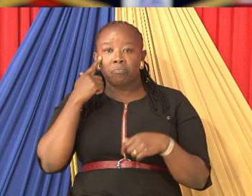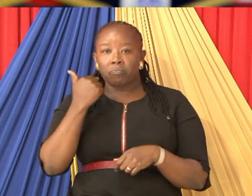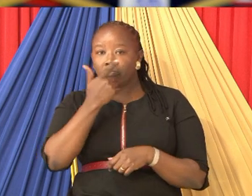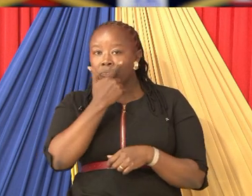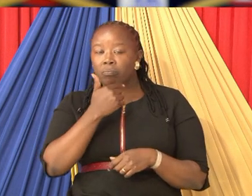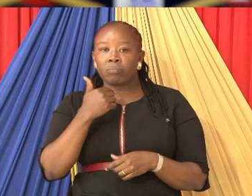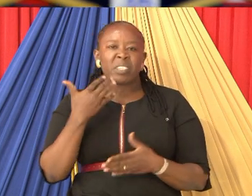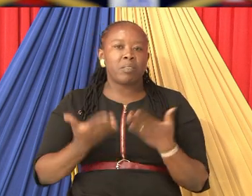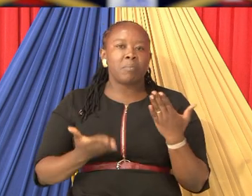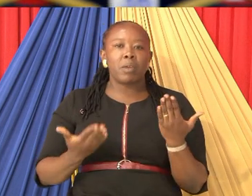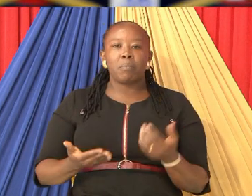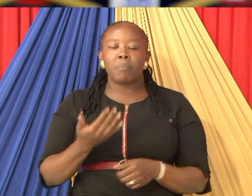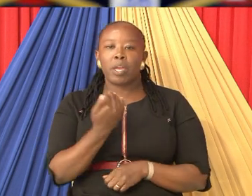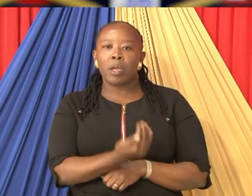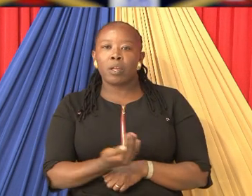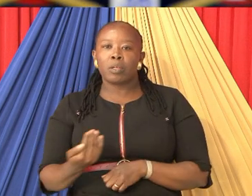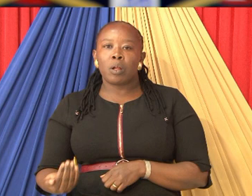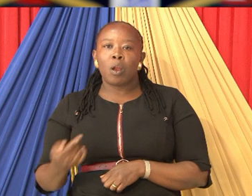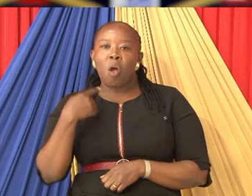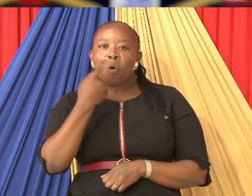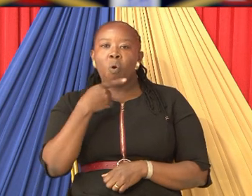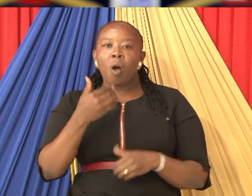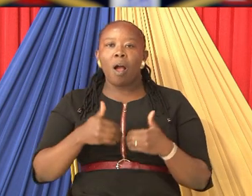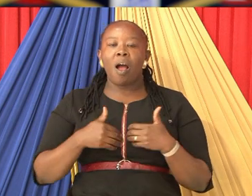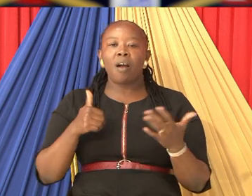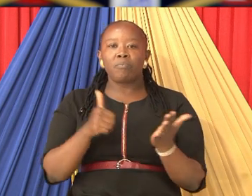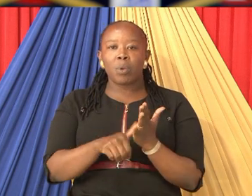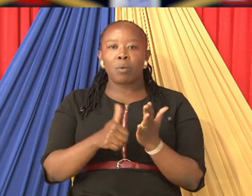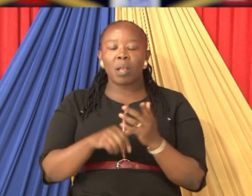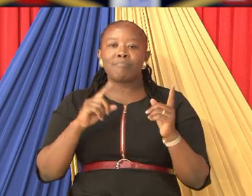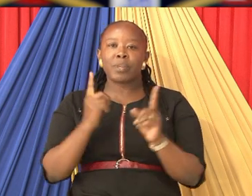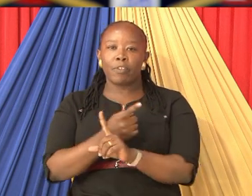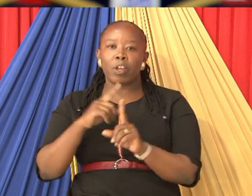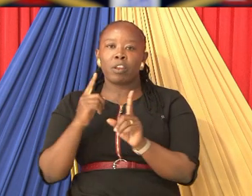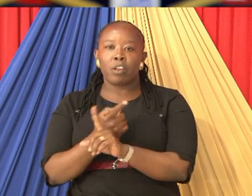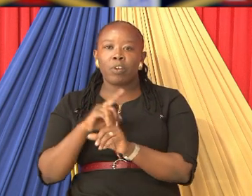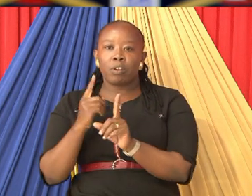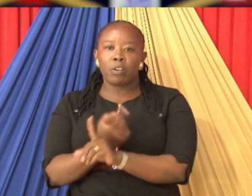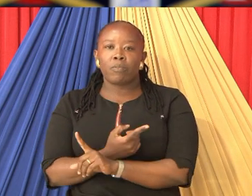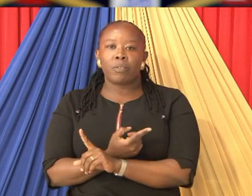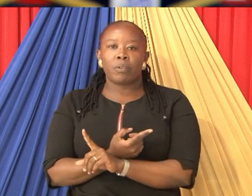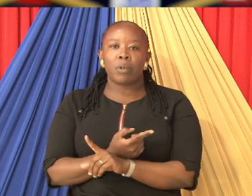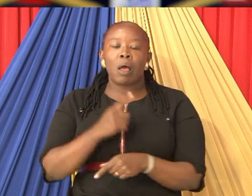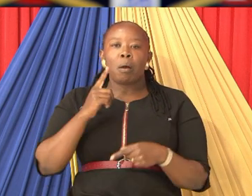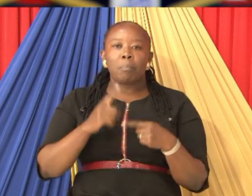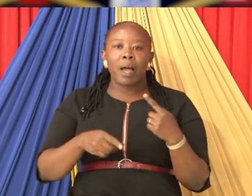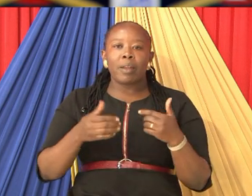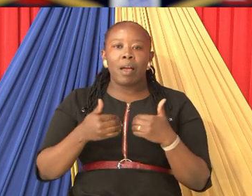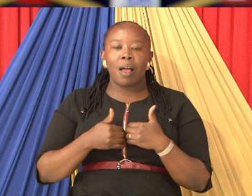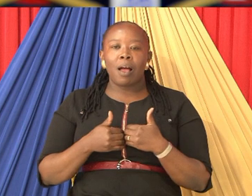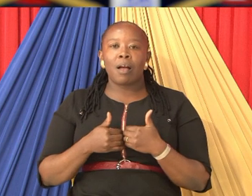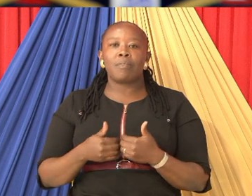wanarika. Mungu, kila mmoja wa hawa watu wako na jambo ambao wanaleta